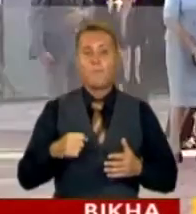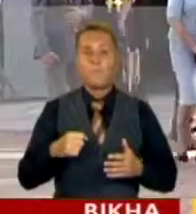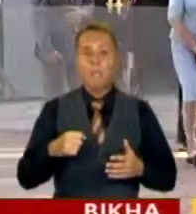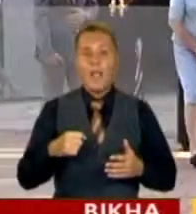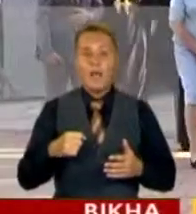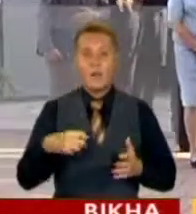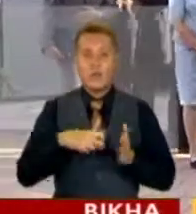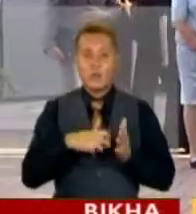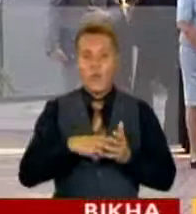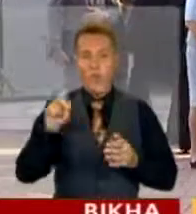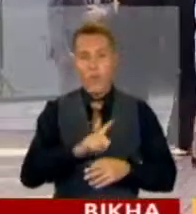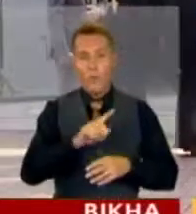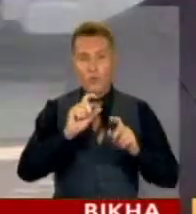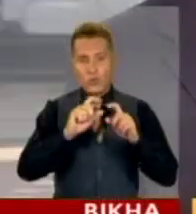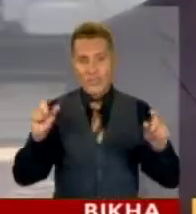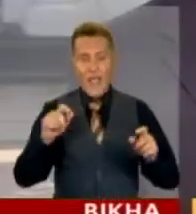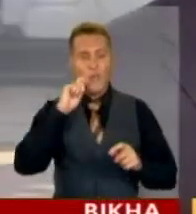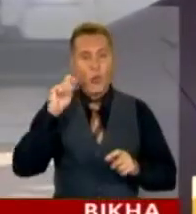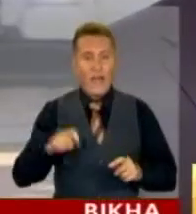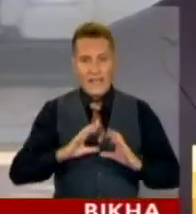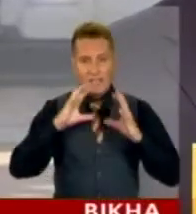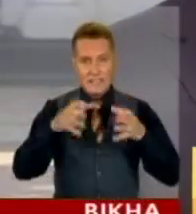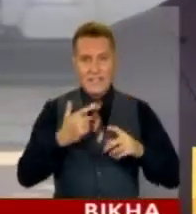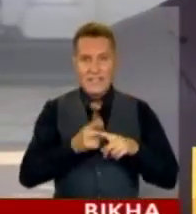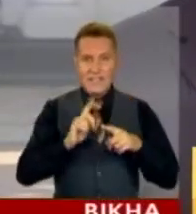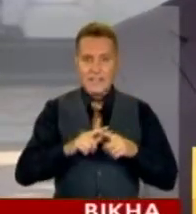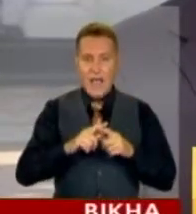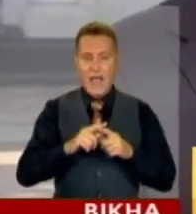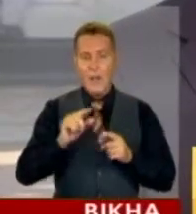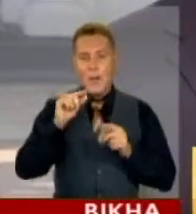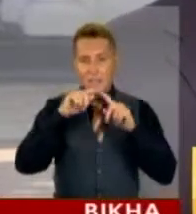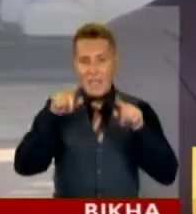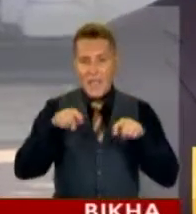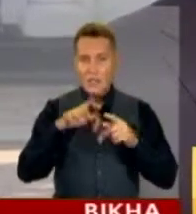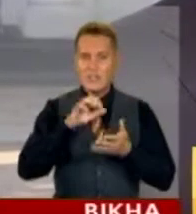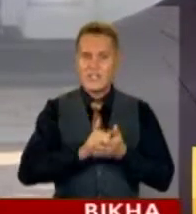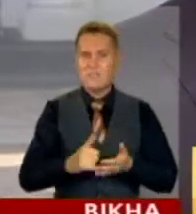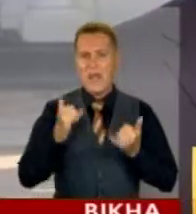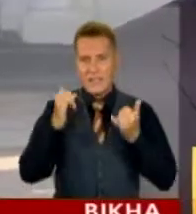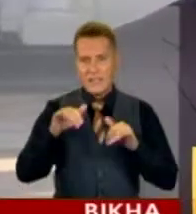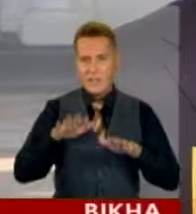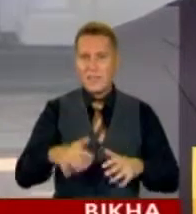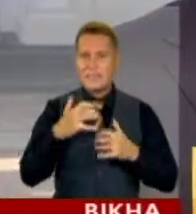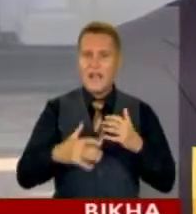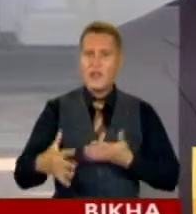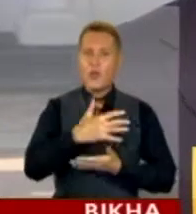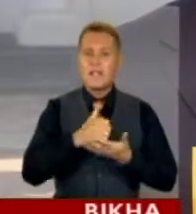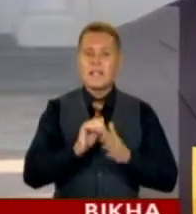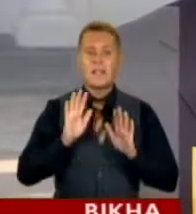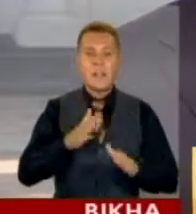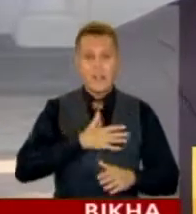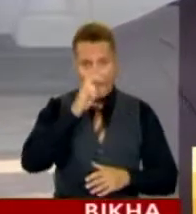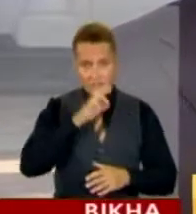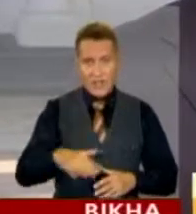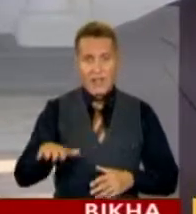України і світу. Уважаємо колеги. Ця мініатюра, вона займе гідне місце серед колекціонерів не тільки нашої країни, а серед